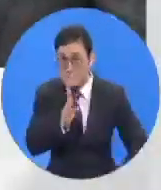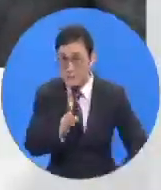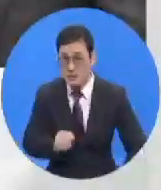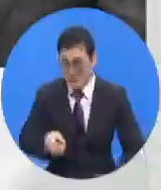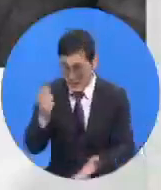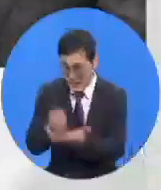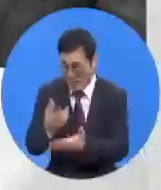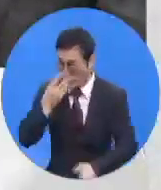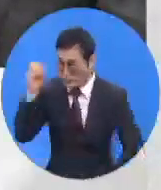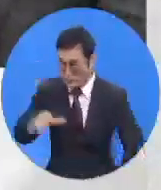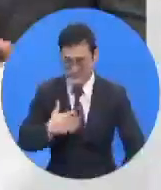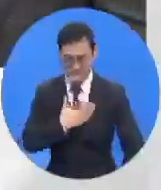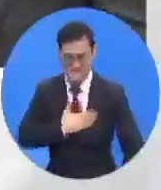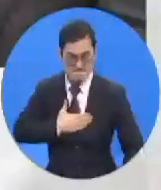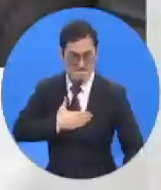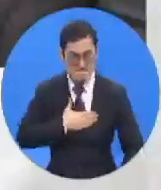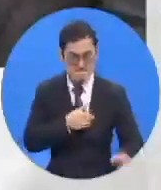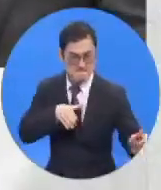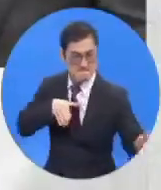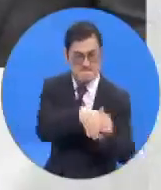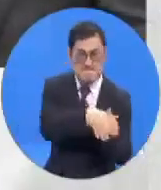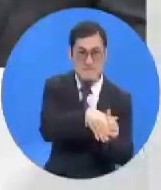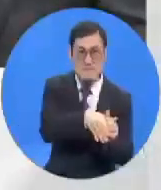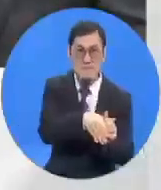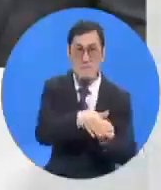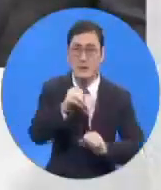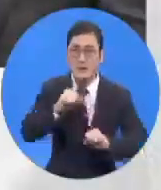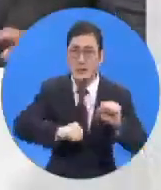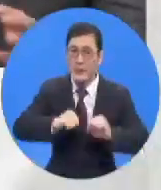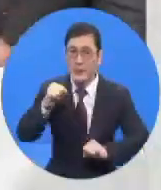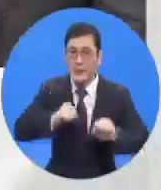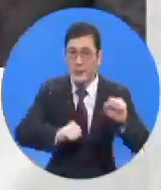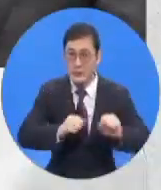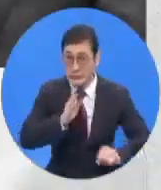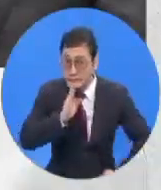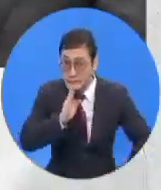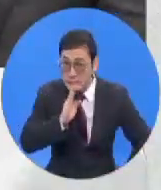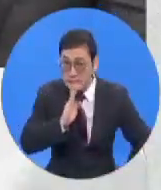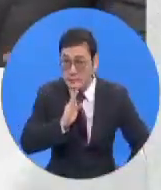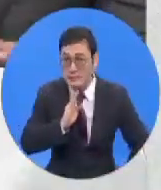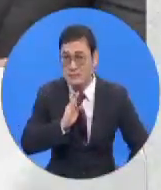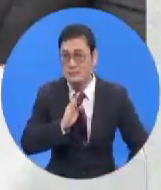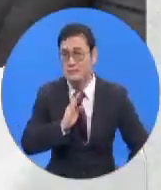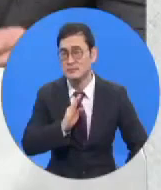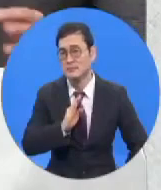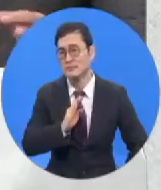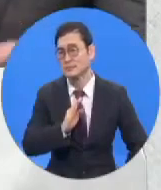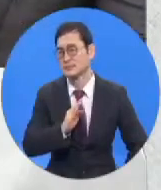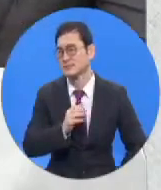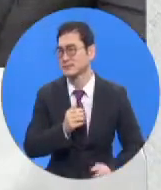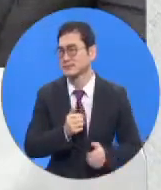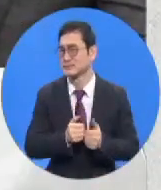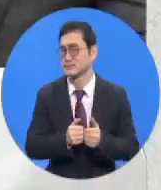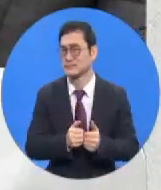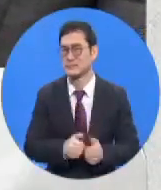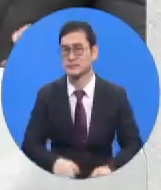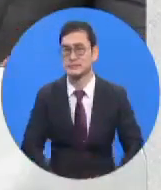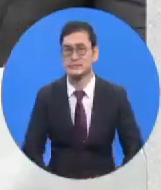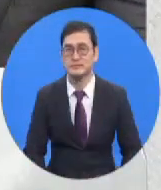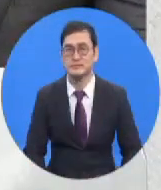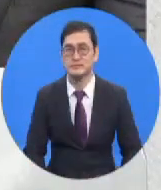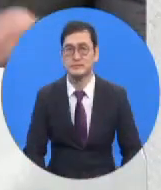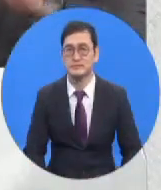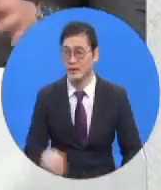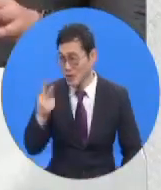과연 맞느냐 안 맞느냐에 대한 큰 물음을 던지고 있다고 생각해요. 이게 복잡한 게 한겨레신문에서 뭐 윤석열 총장도 뭐 접대